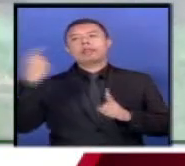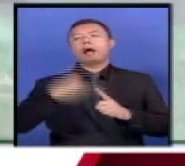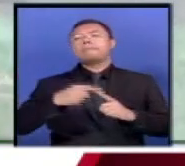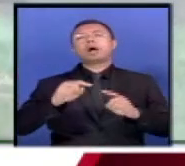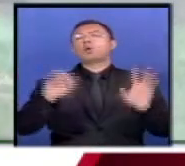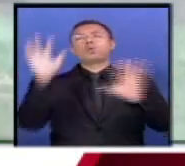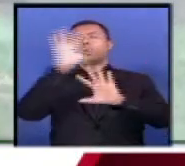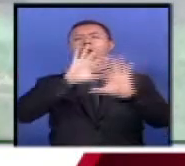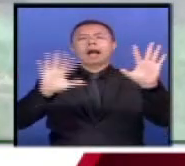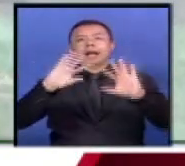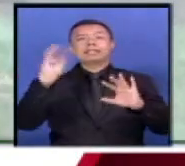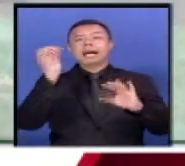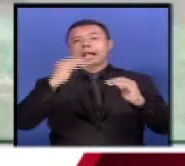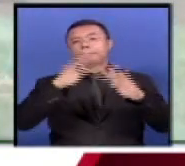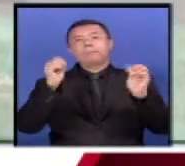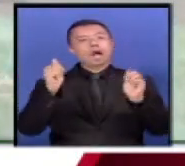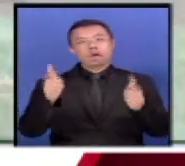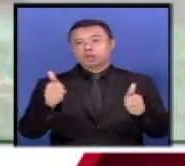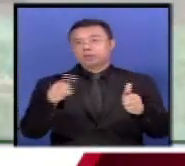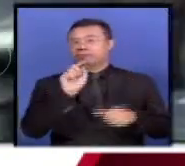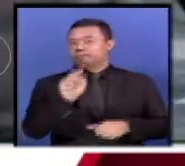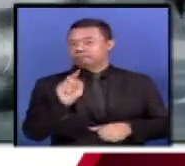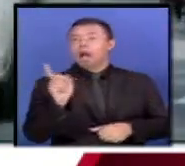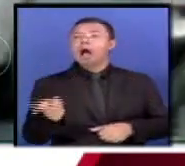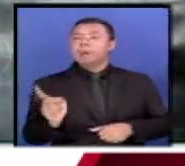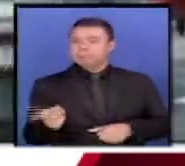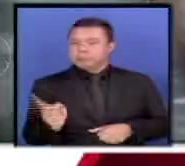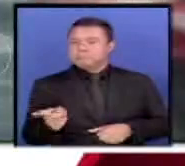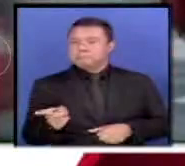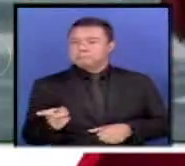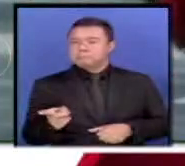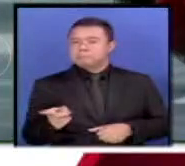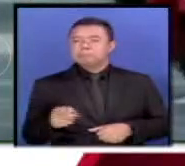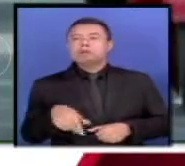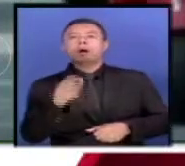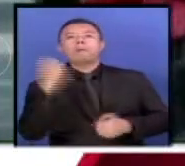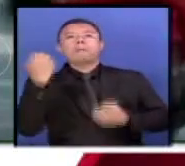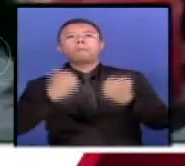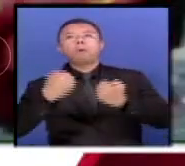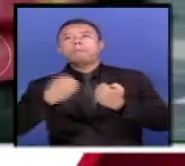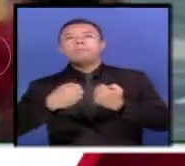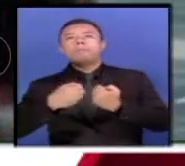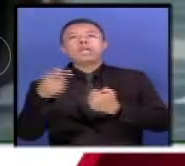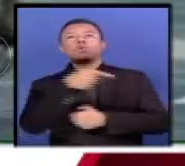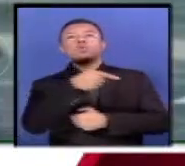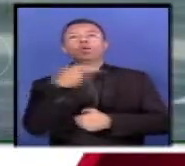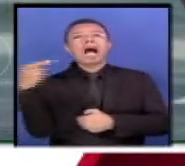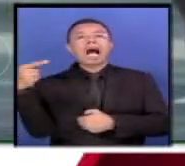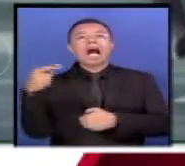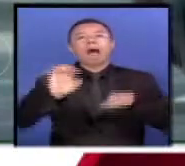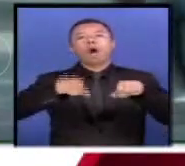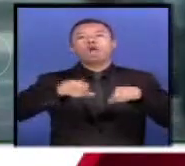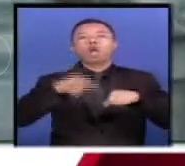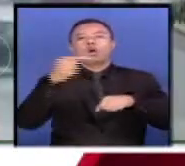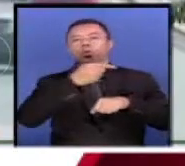udara di Jakarta khususnya menjadi lebih baik. Hal ini disebabkan dengan tidak adanya kendaraan atau berkurangnya kendaraan-kendaraan yang